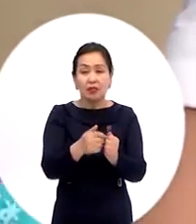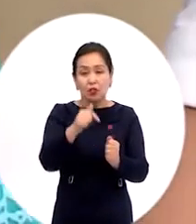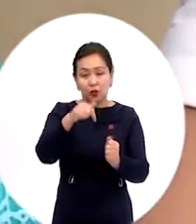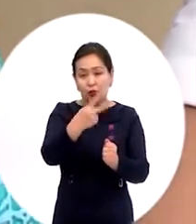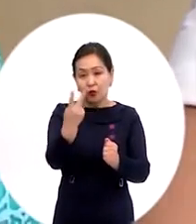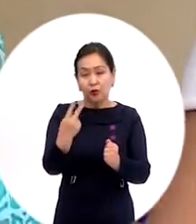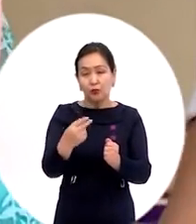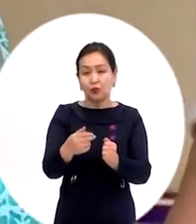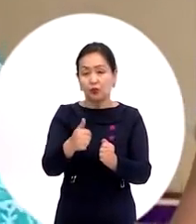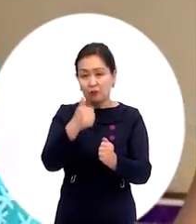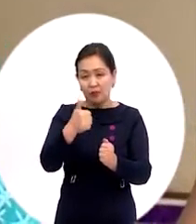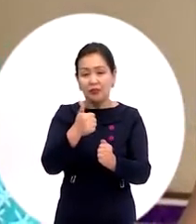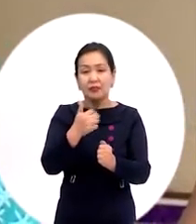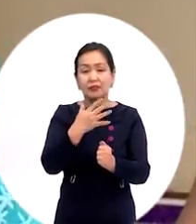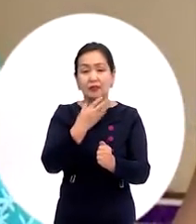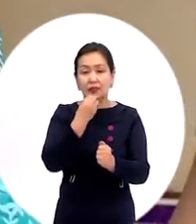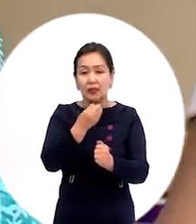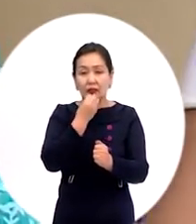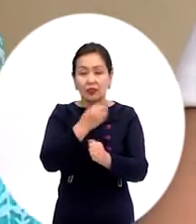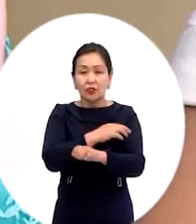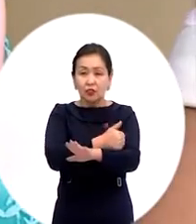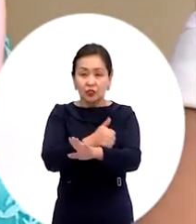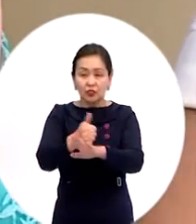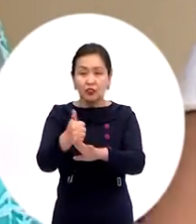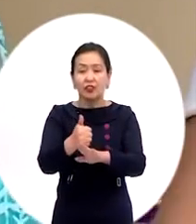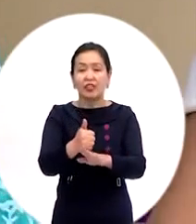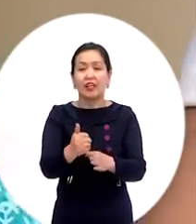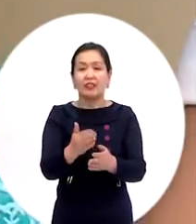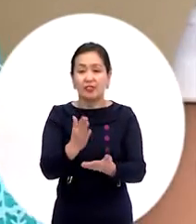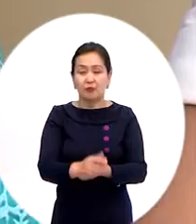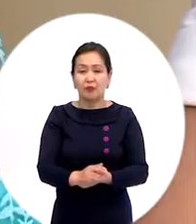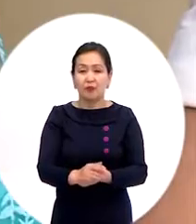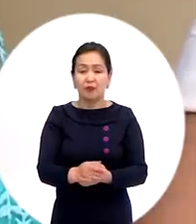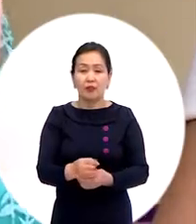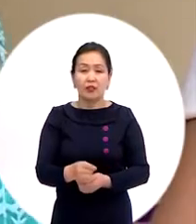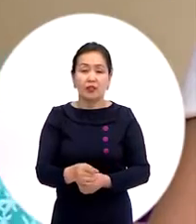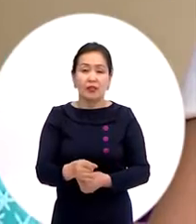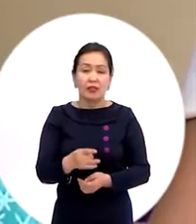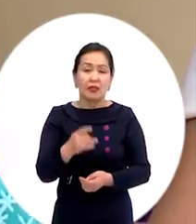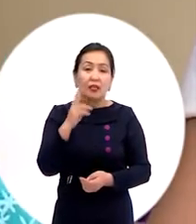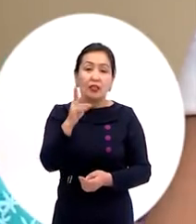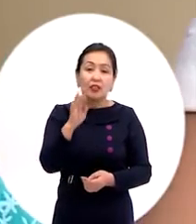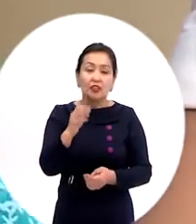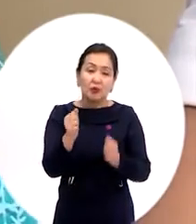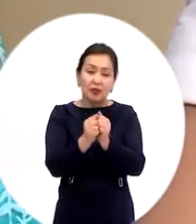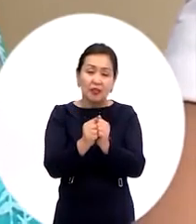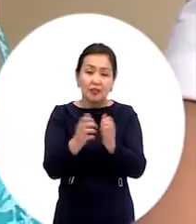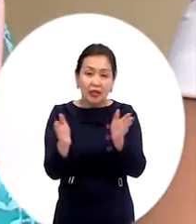өнөөдөр маш сайхан хөгжилтэй аяллаа. Кристоф найзтай хамтдаа аялсан